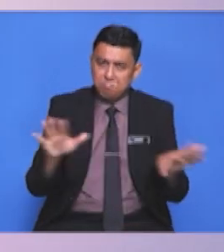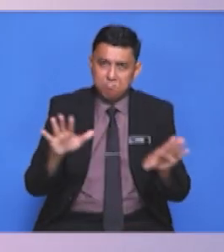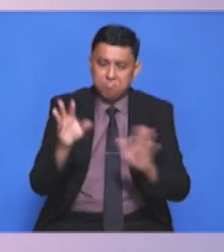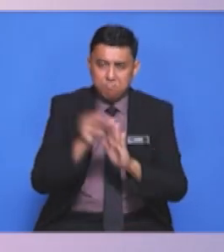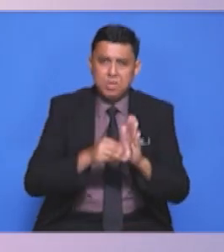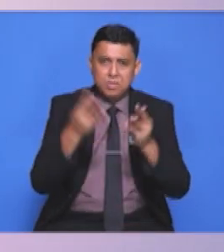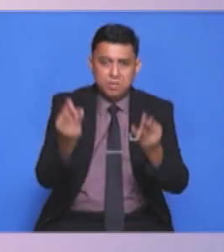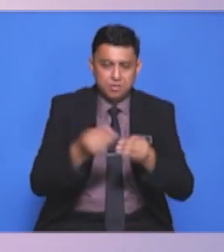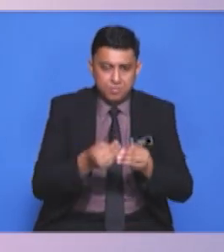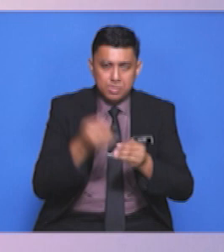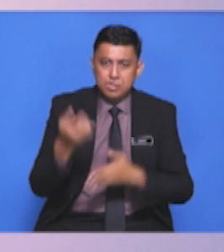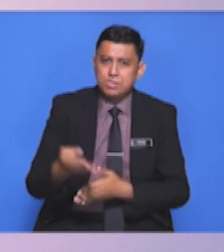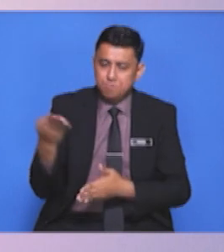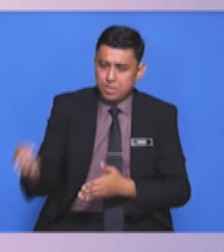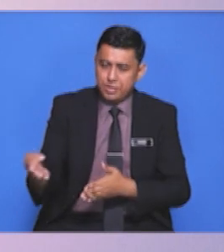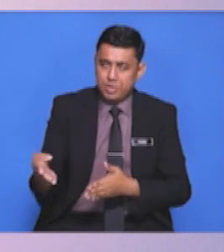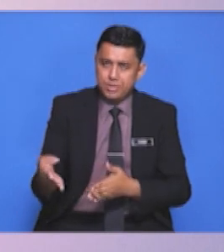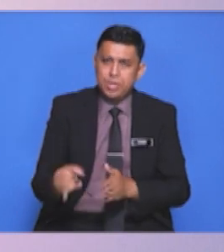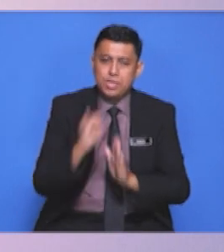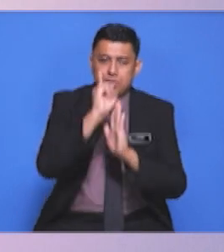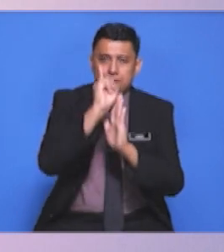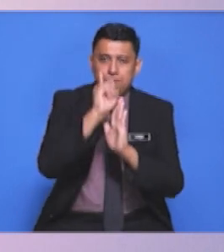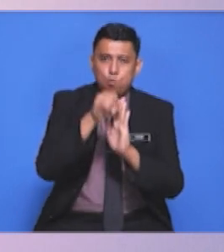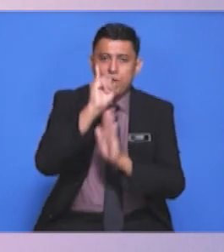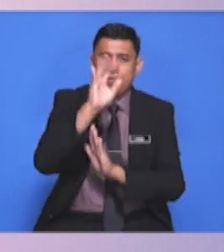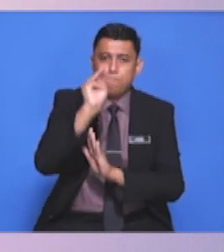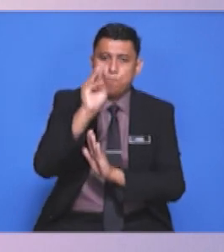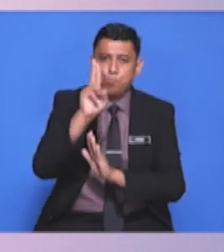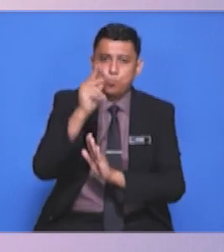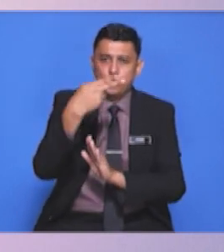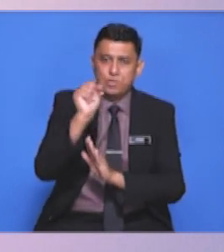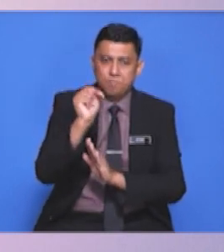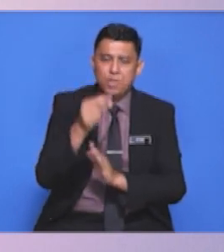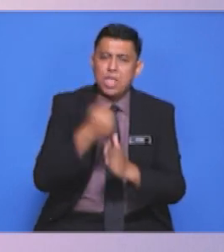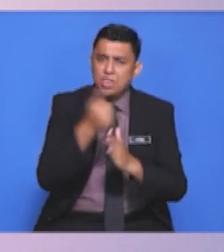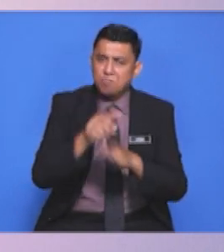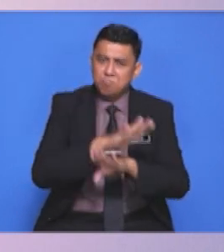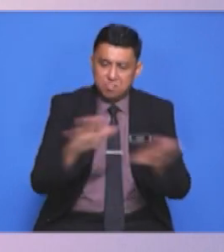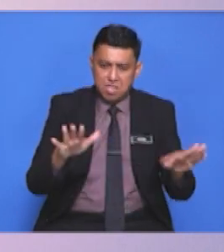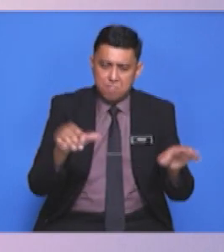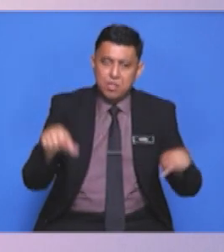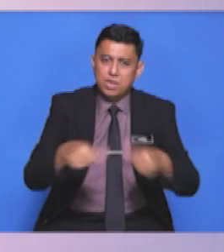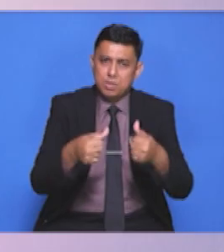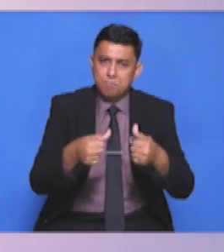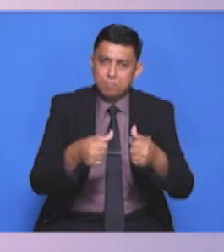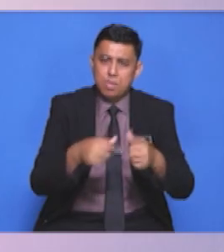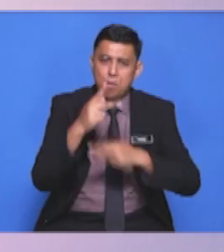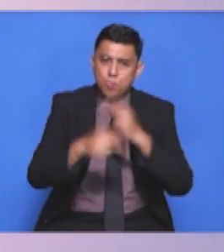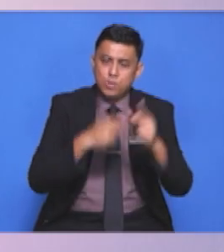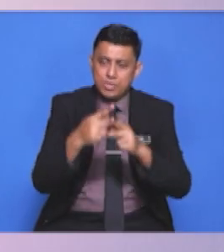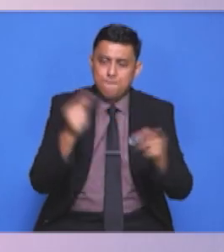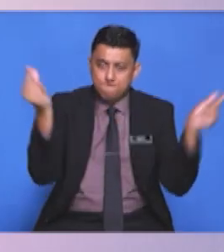menerima sebarang imbuhan atau tidak mengalami proses penggandaan